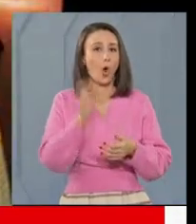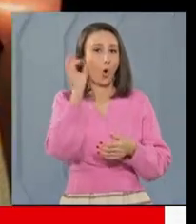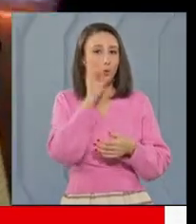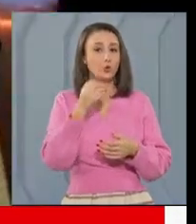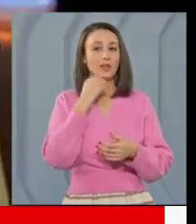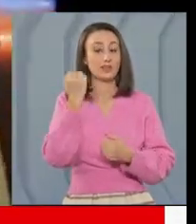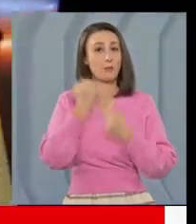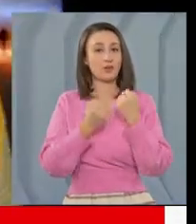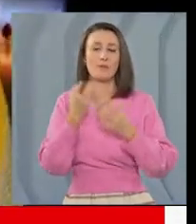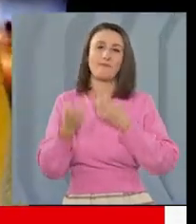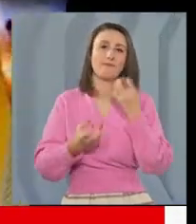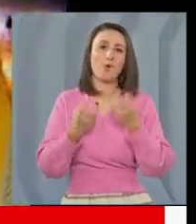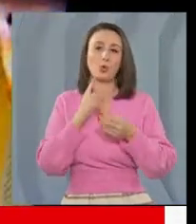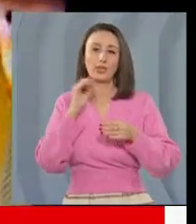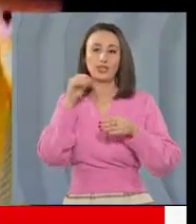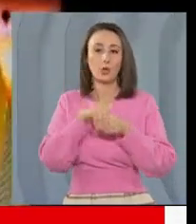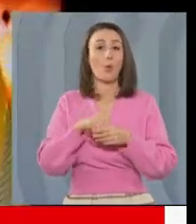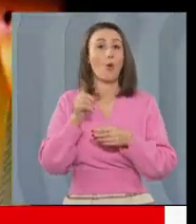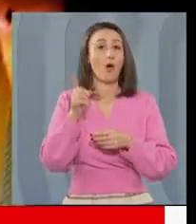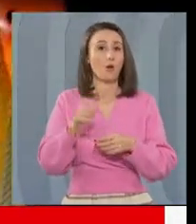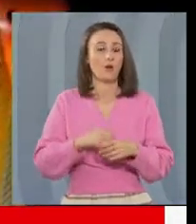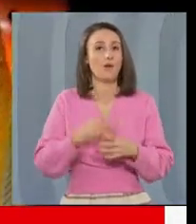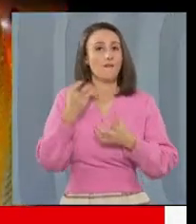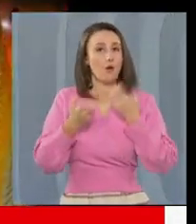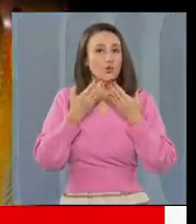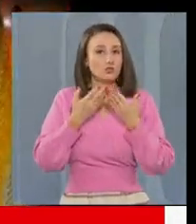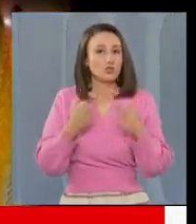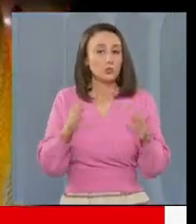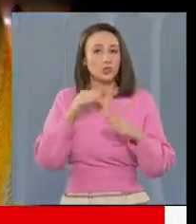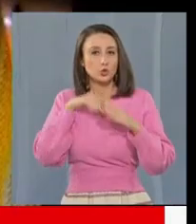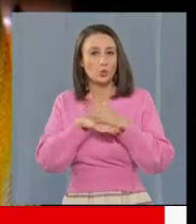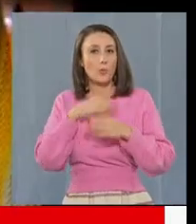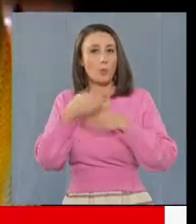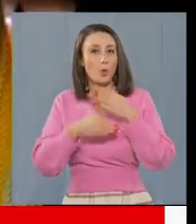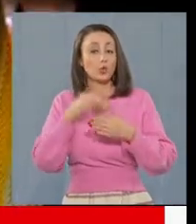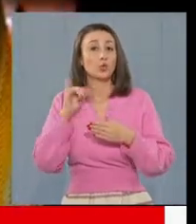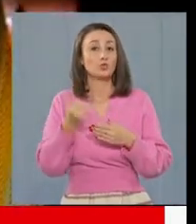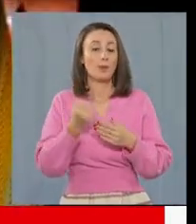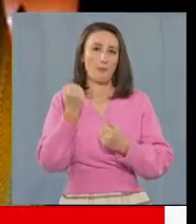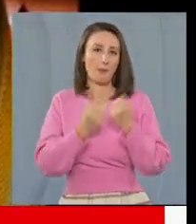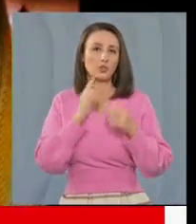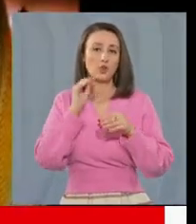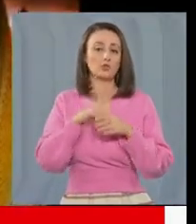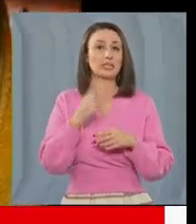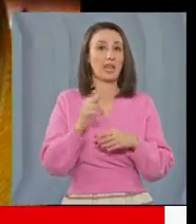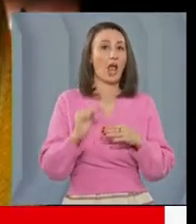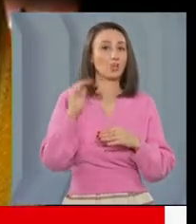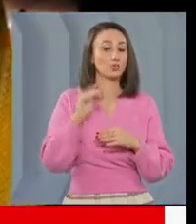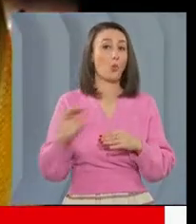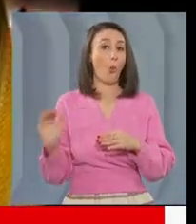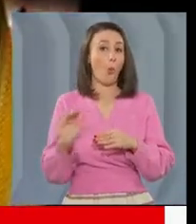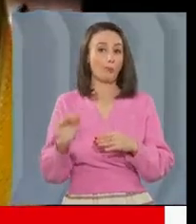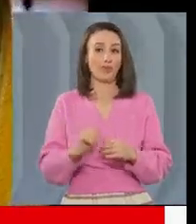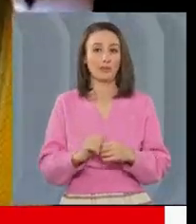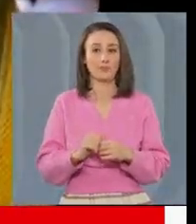când o mașină a luat foc în interiorul acestuia. Flăcările au izbucnit de sub motorul mașinii. În autoturism se aflau 3 adulți și un copil